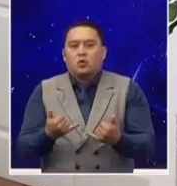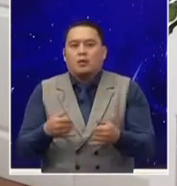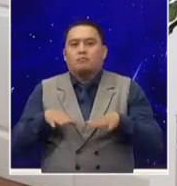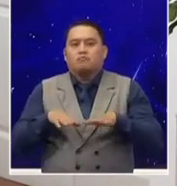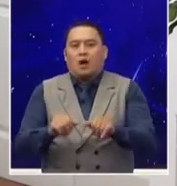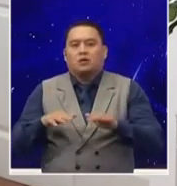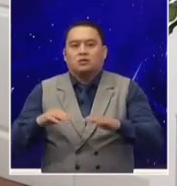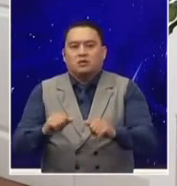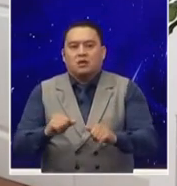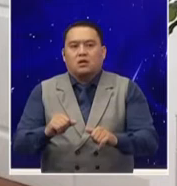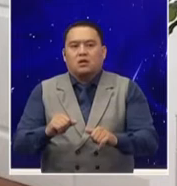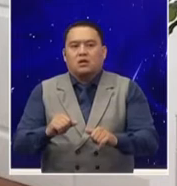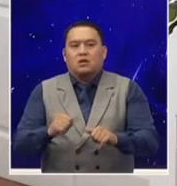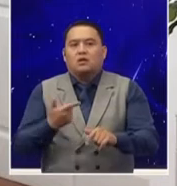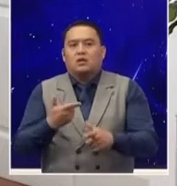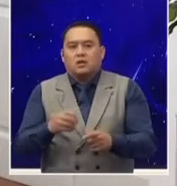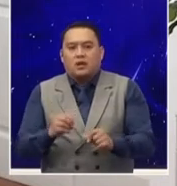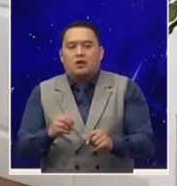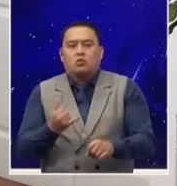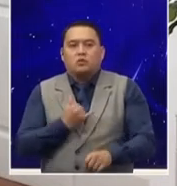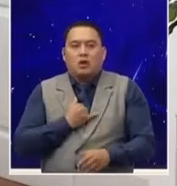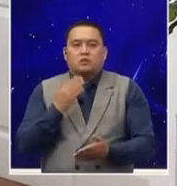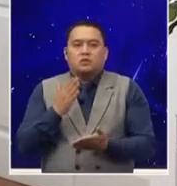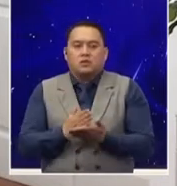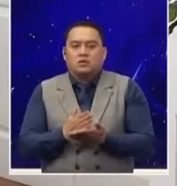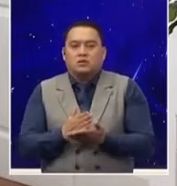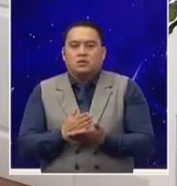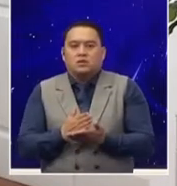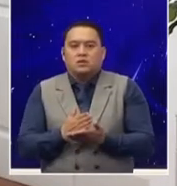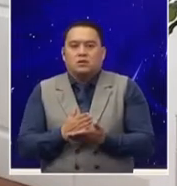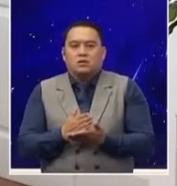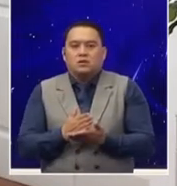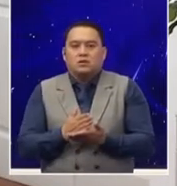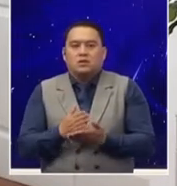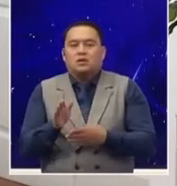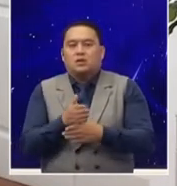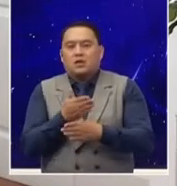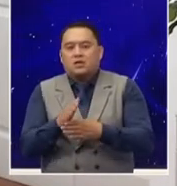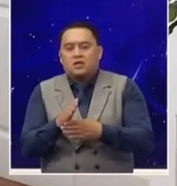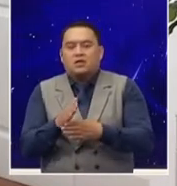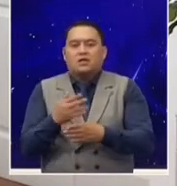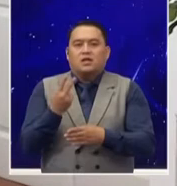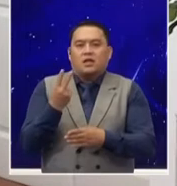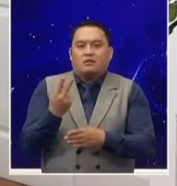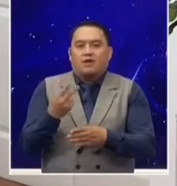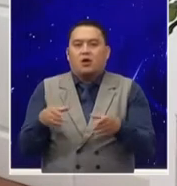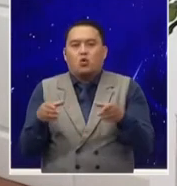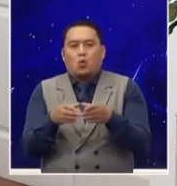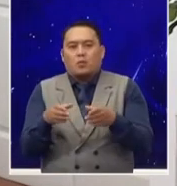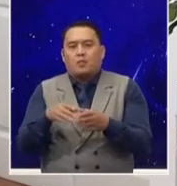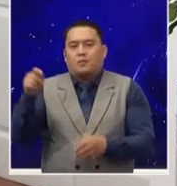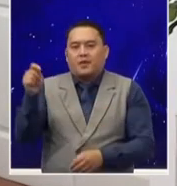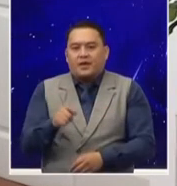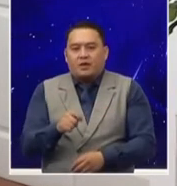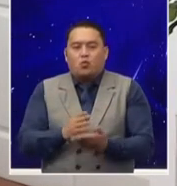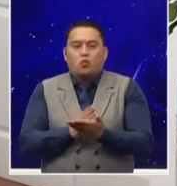массажа, ЛФК, где на данный момент сейчас у нас разбиты на группы, где в определенные часы приходят